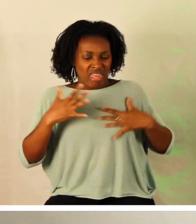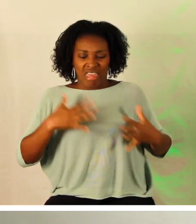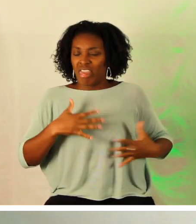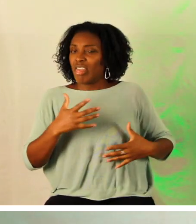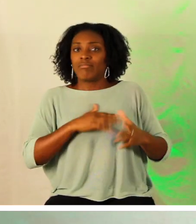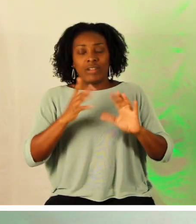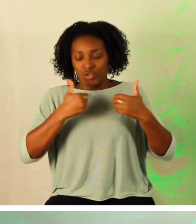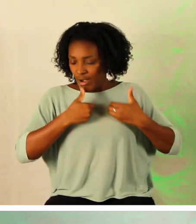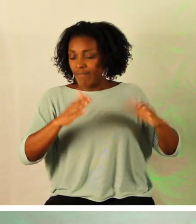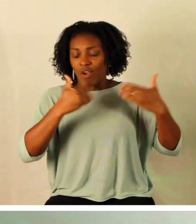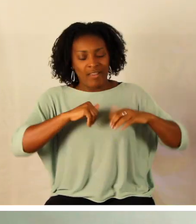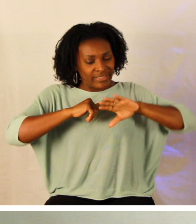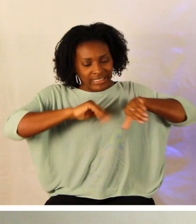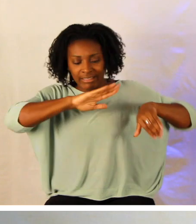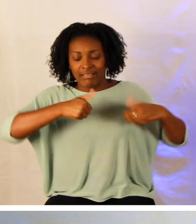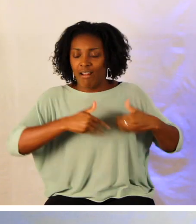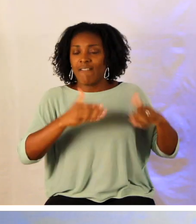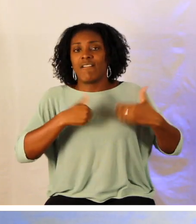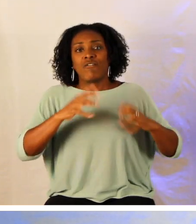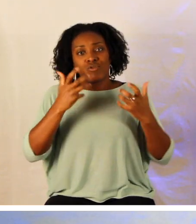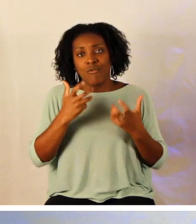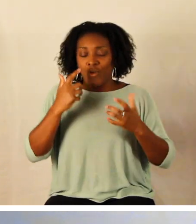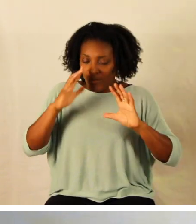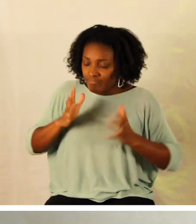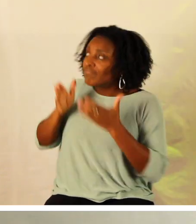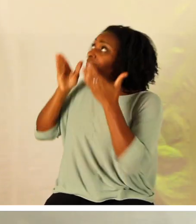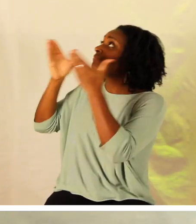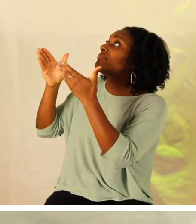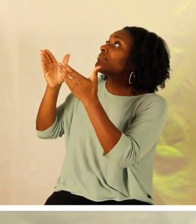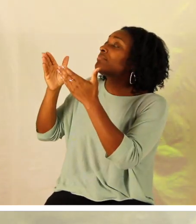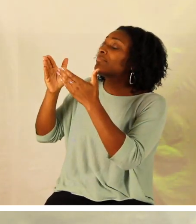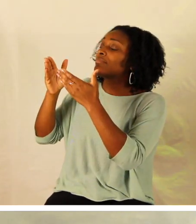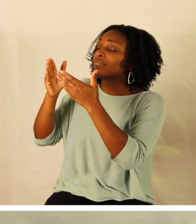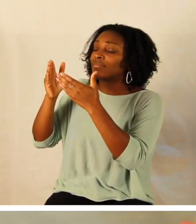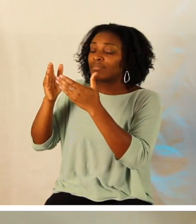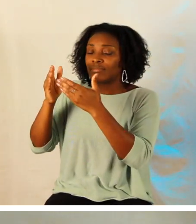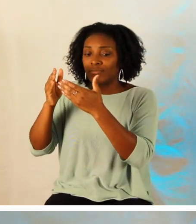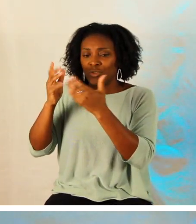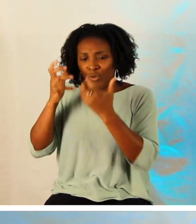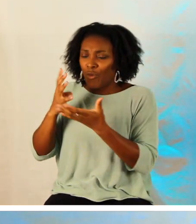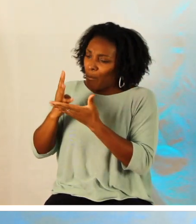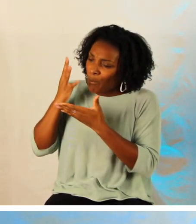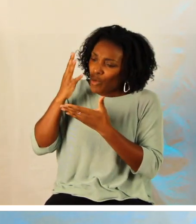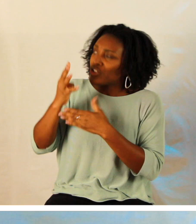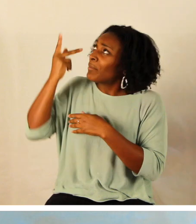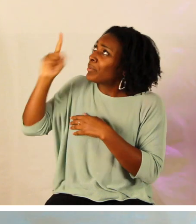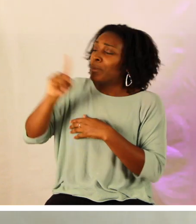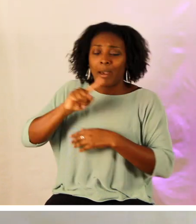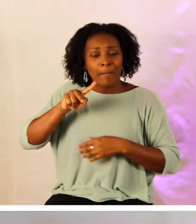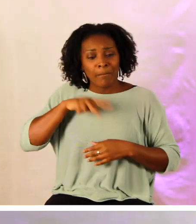vie. Parce que je veux me consacrer pour toi. Si tu me dis, Seigneur, qu'il y a des projets que j'aimerais vivre, mais ce n'est pas de toi,